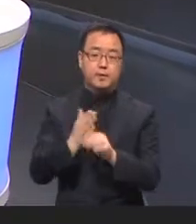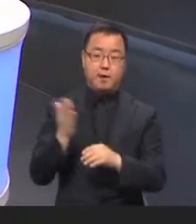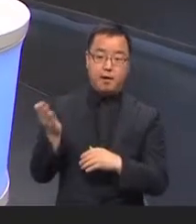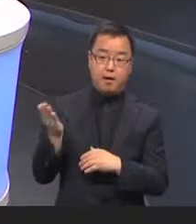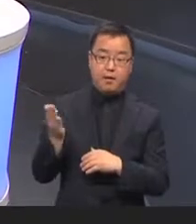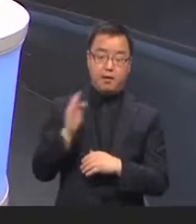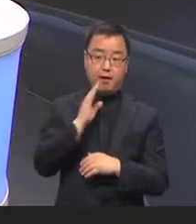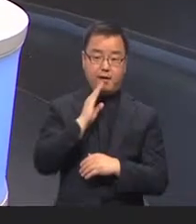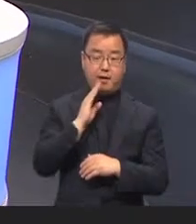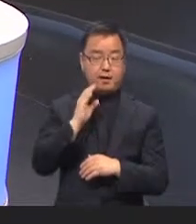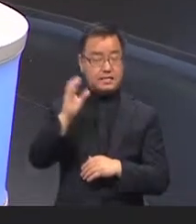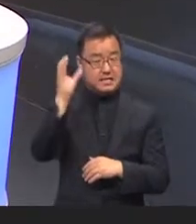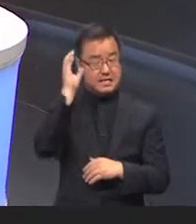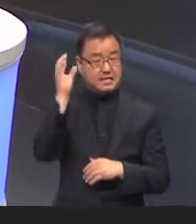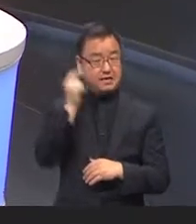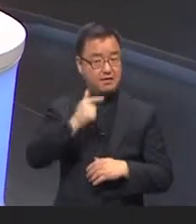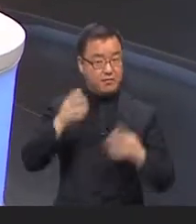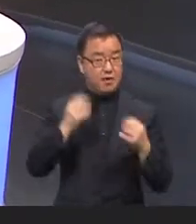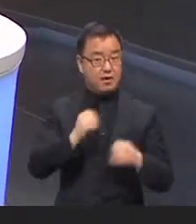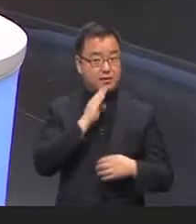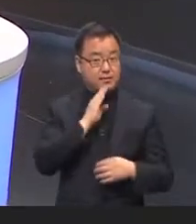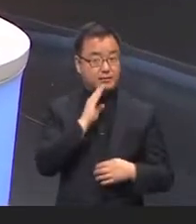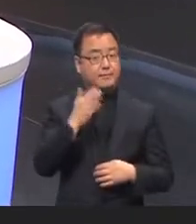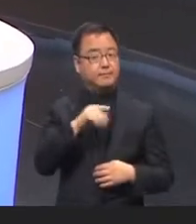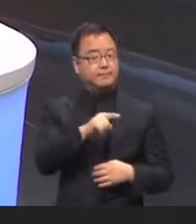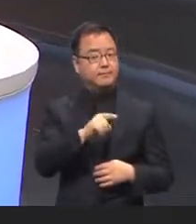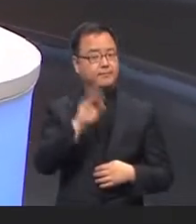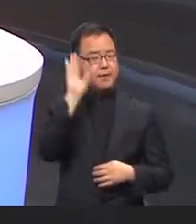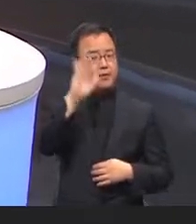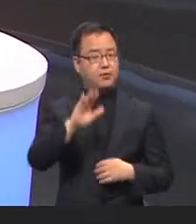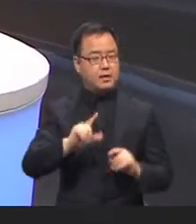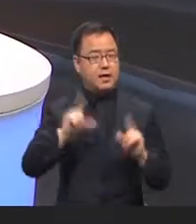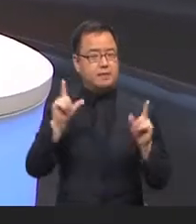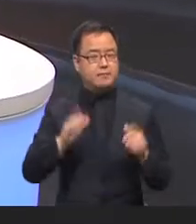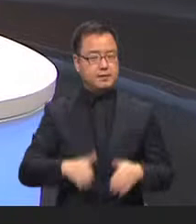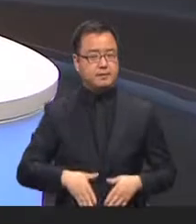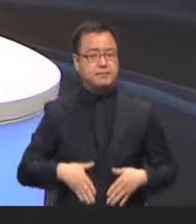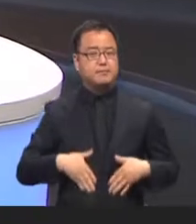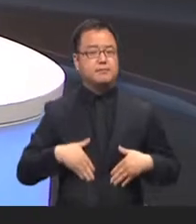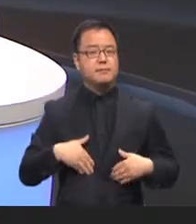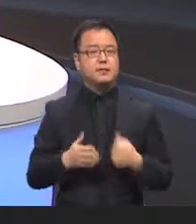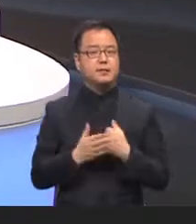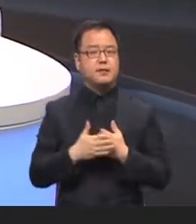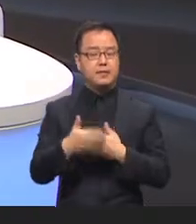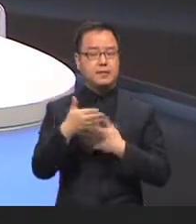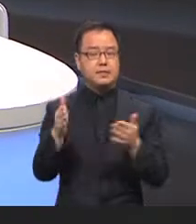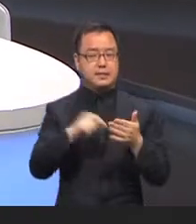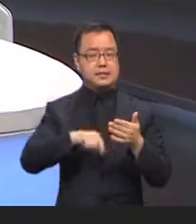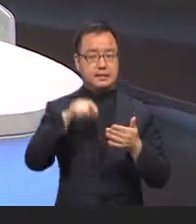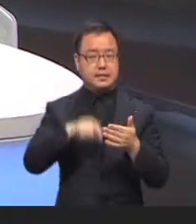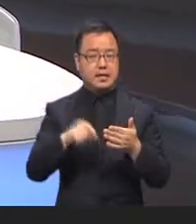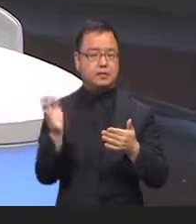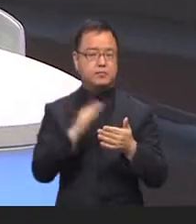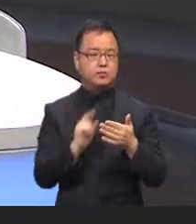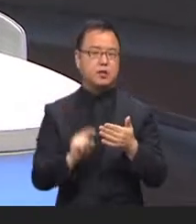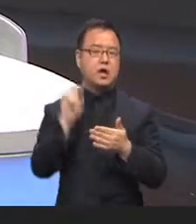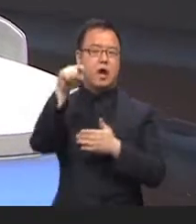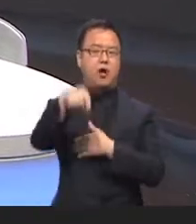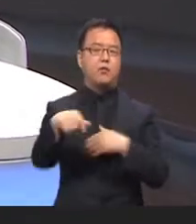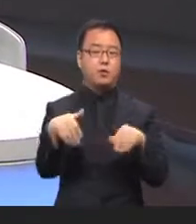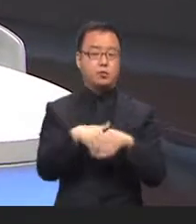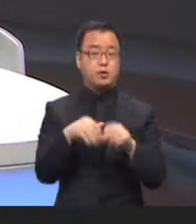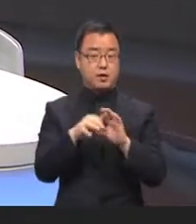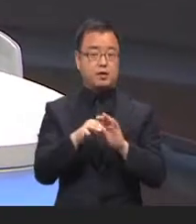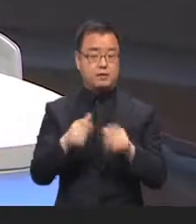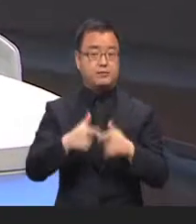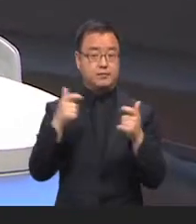기대하고 있는 것은 이미 다 4 아무래도 이제 날씨가 포근해서 다 보니까 점점 실내에서 야외로 좀 문학예술 들이 많아지고 있는 것 같은데요